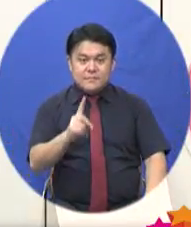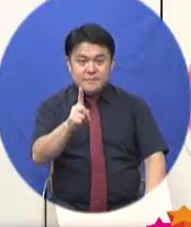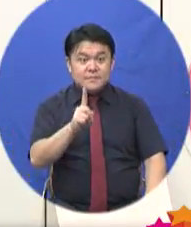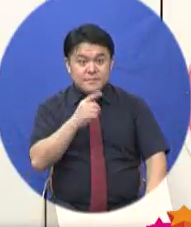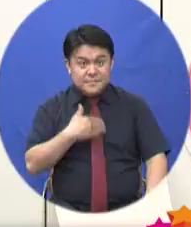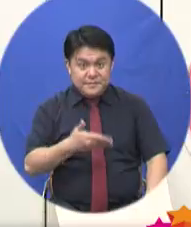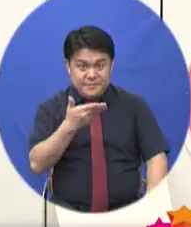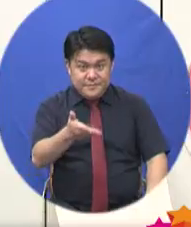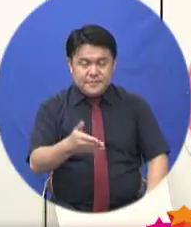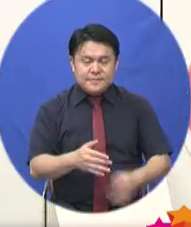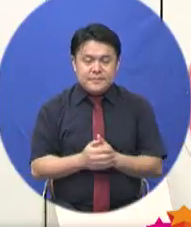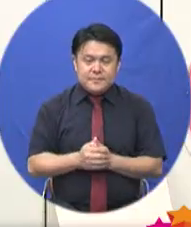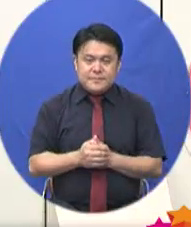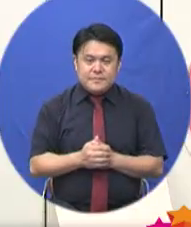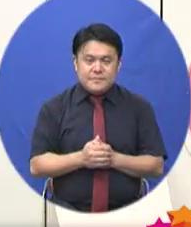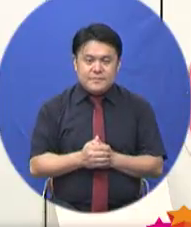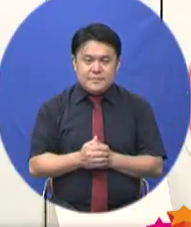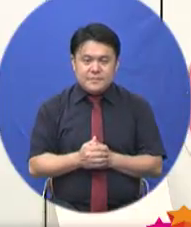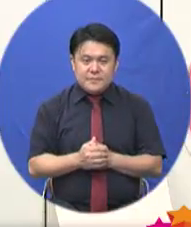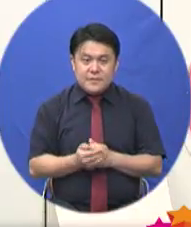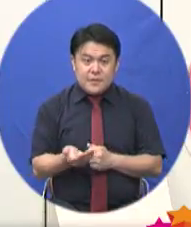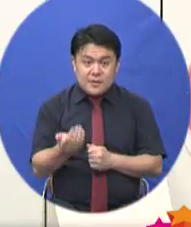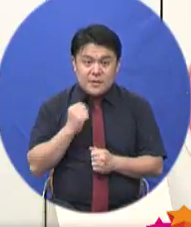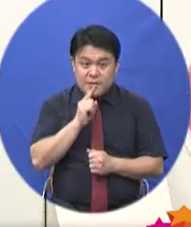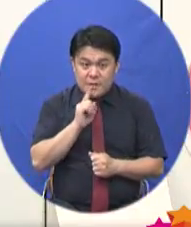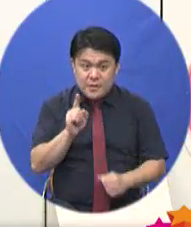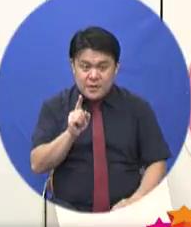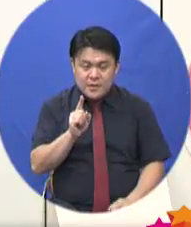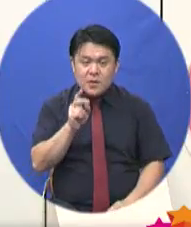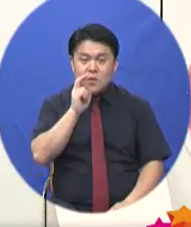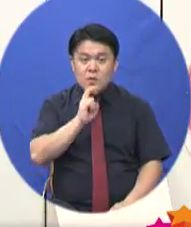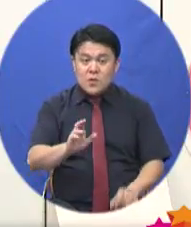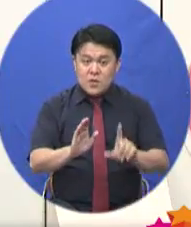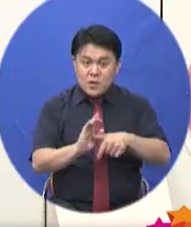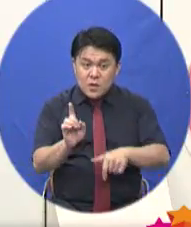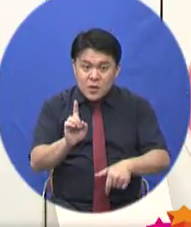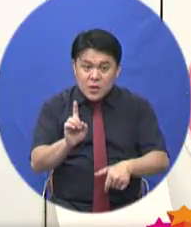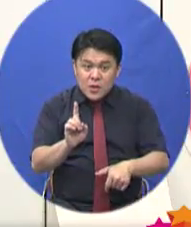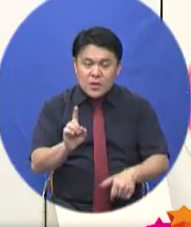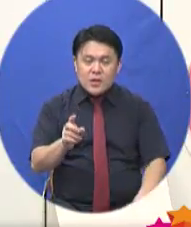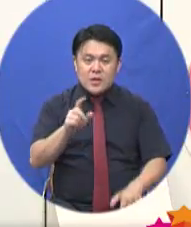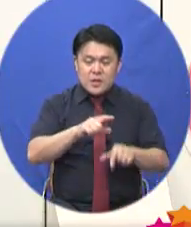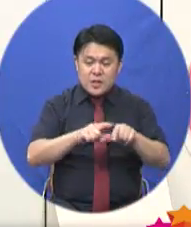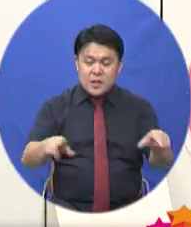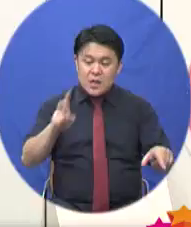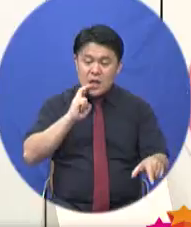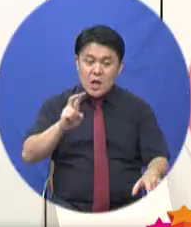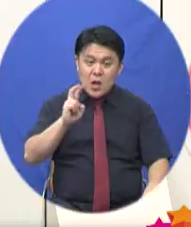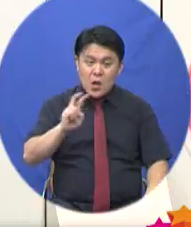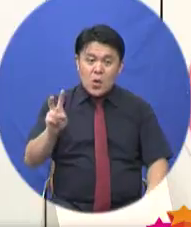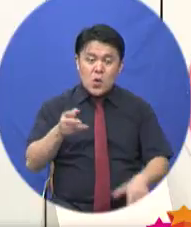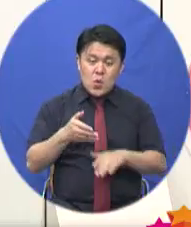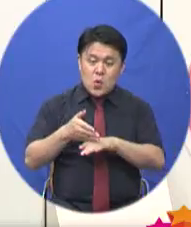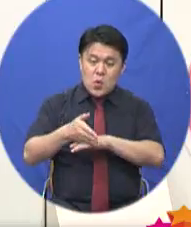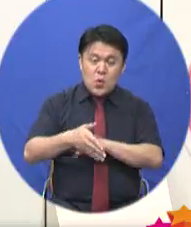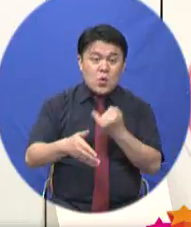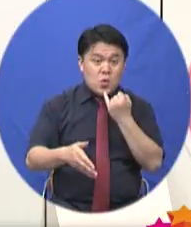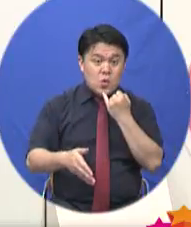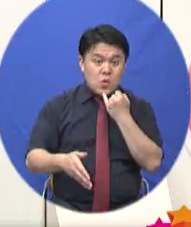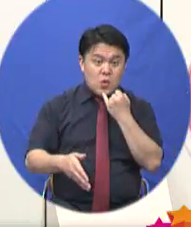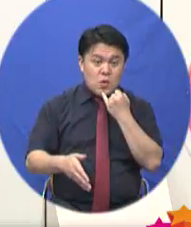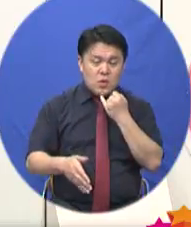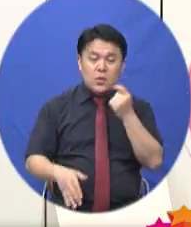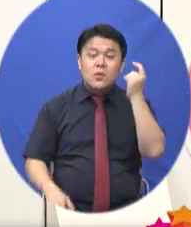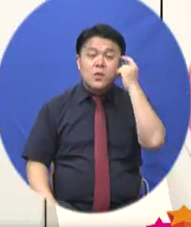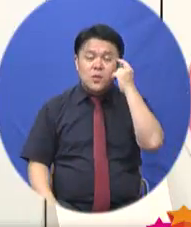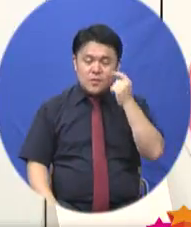말씀드릴게요. 네. 제가 조금 전에도 말씀드렸지만 노래는 네. 네. 대중가요는 찬찬히 해도 된다고 그랬죠. 네.